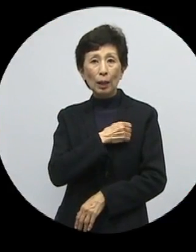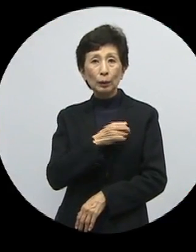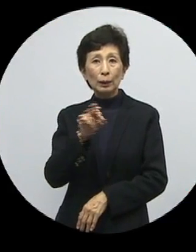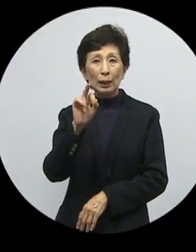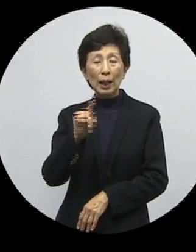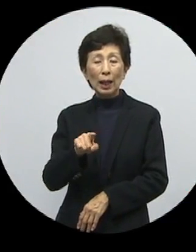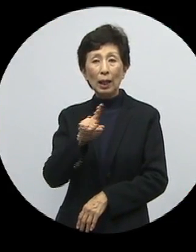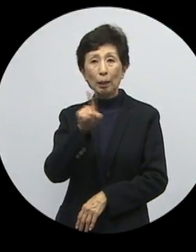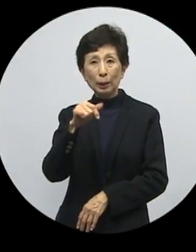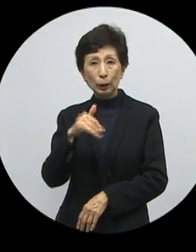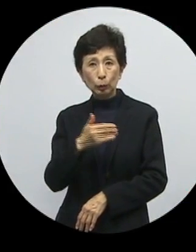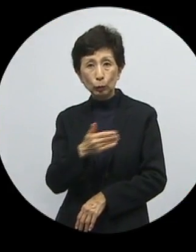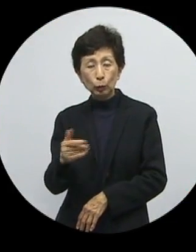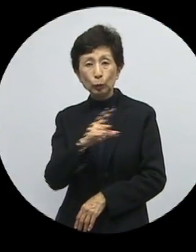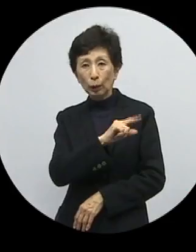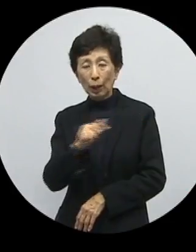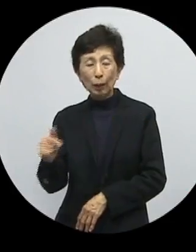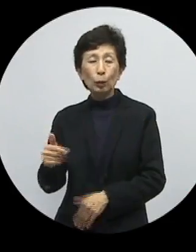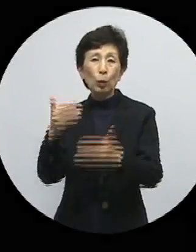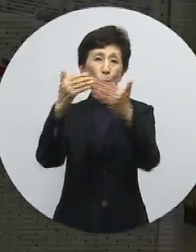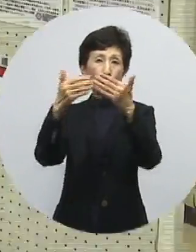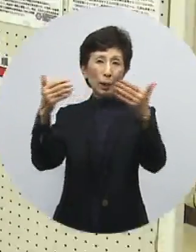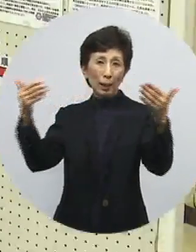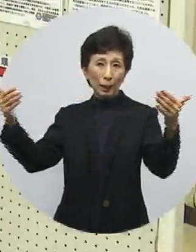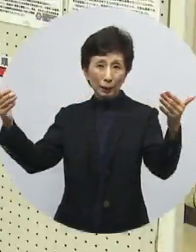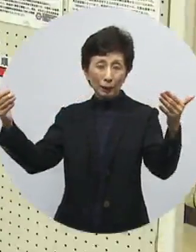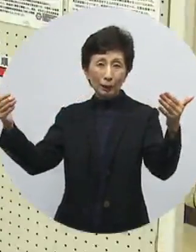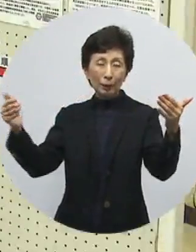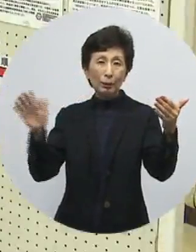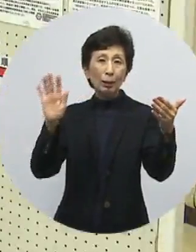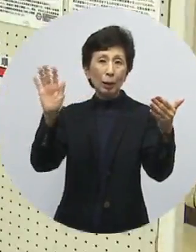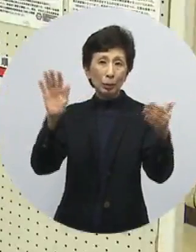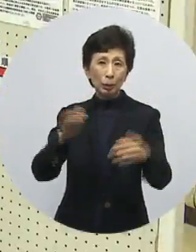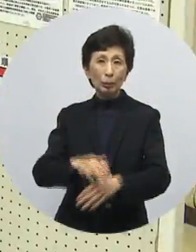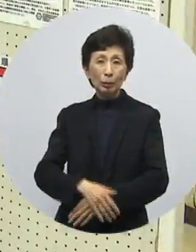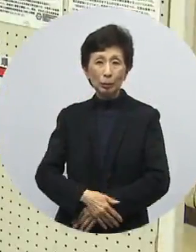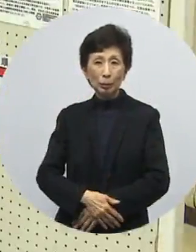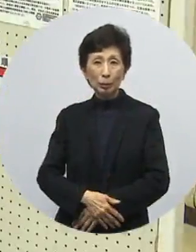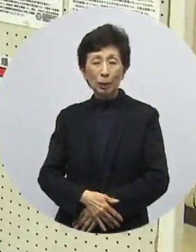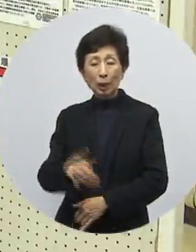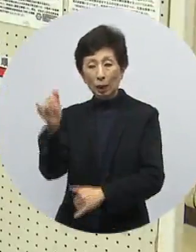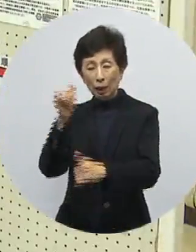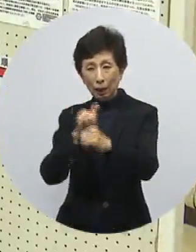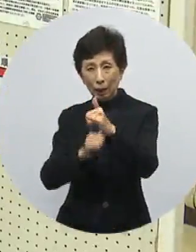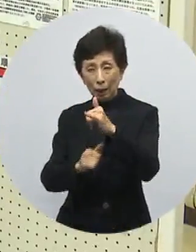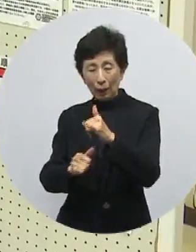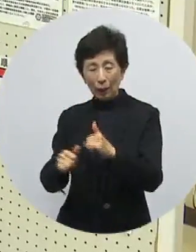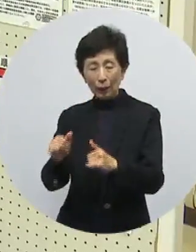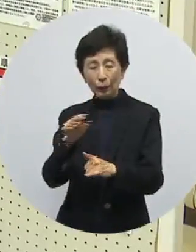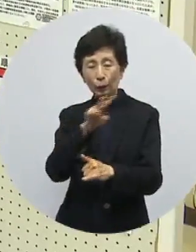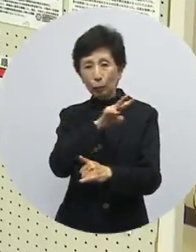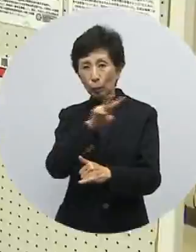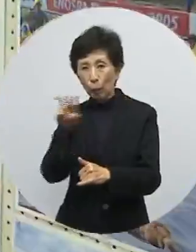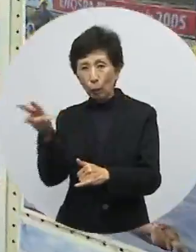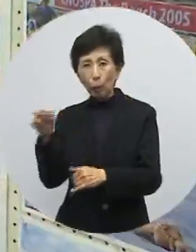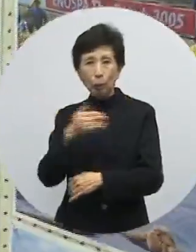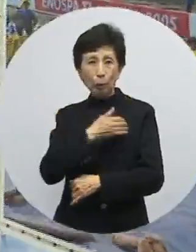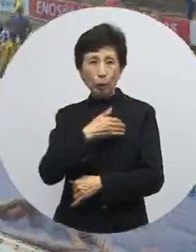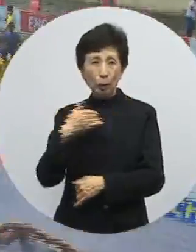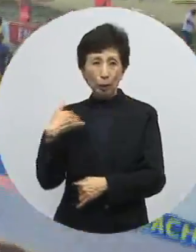など、展示では多くの資料とともにビーチスポーツの歴史を振り返ることができるようになっています